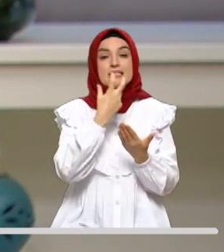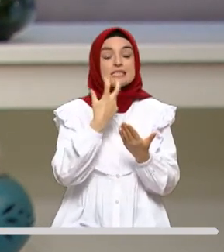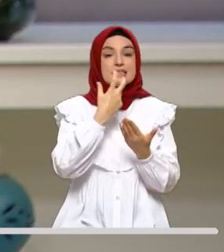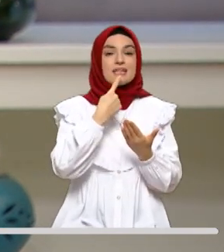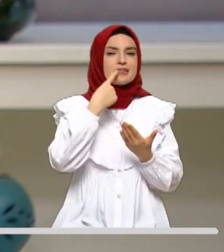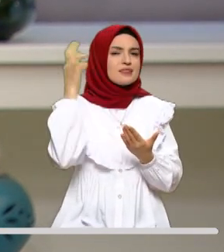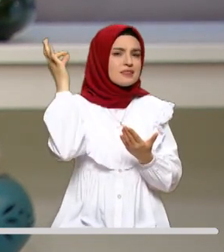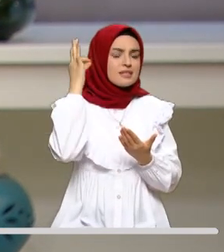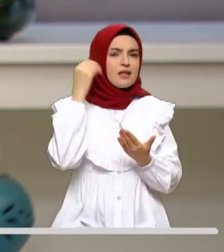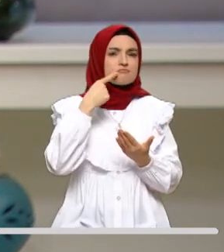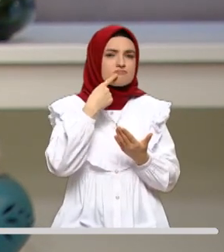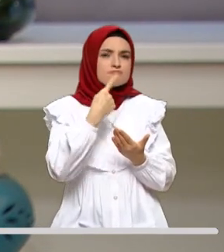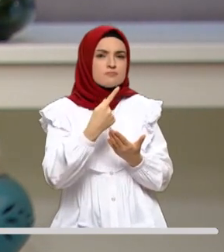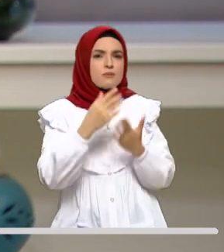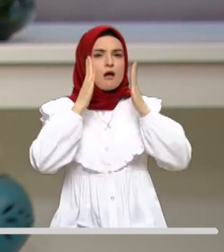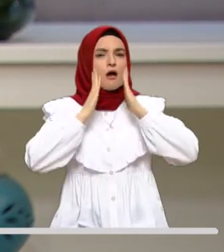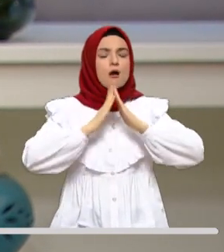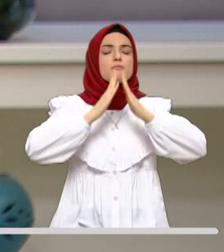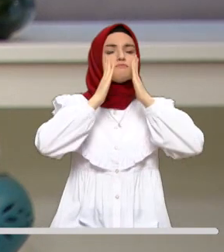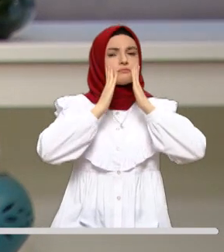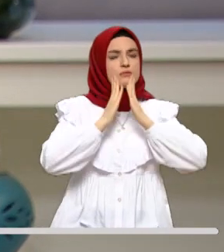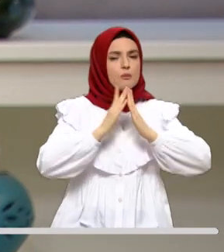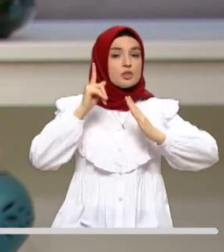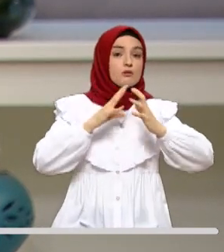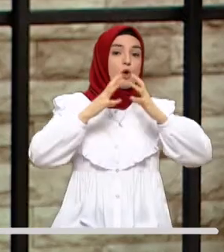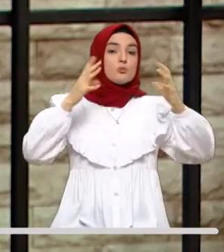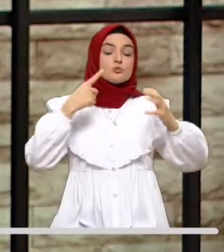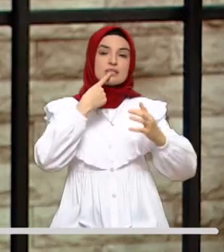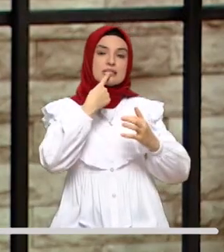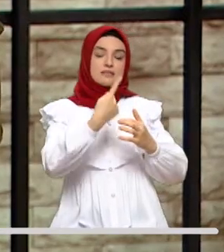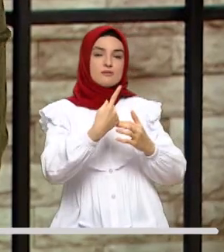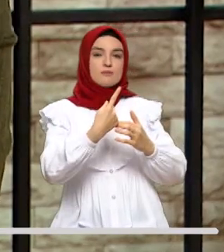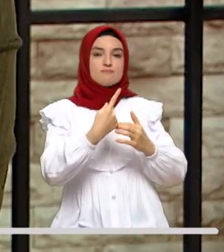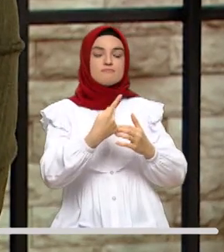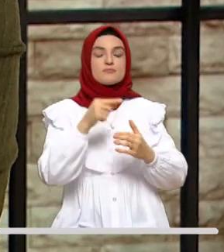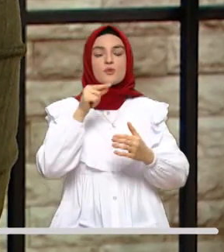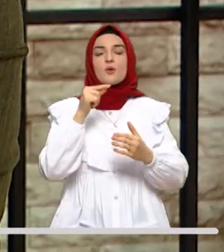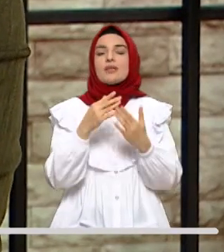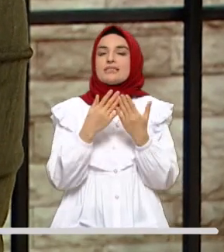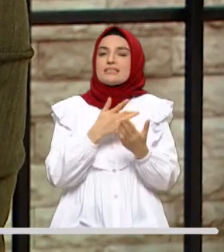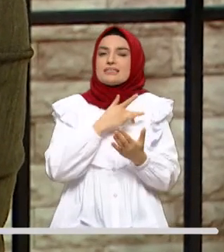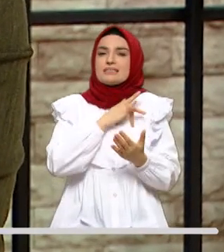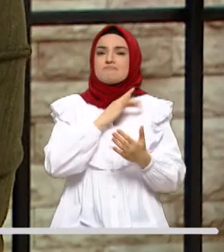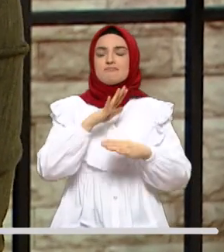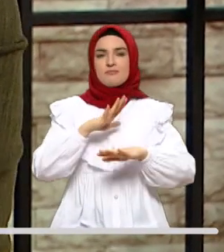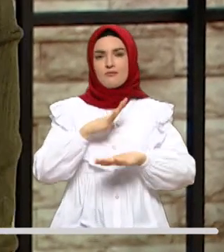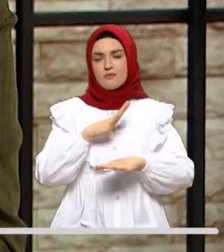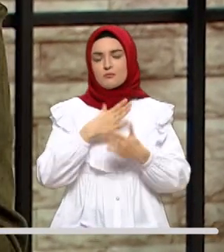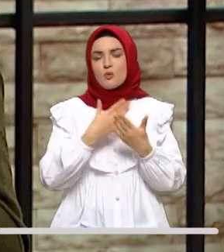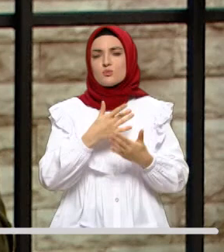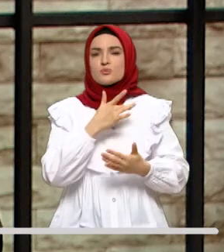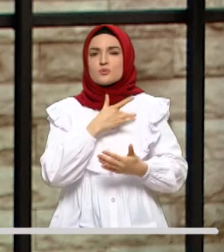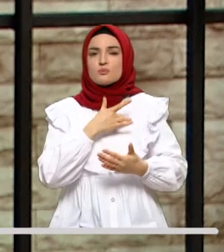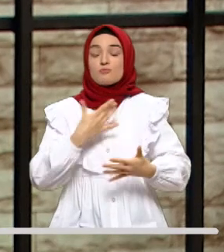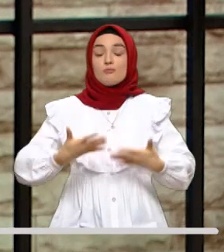kesildim. Amin, amin, Allahu Ekber. Öyle bir imanı var ki, imanı olduğu için o gönül neşvesi onu ne